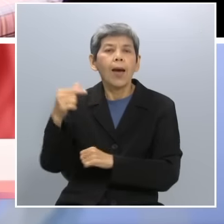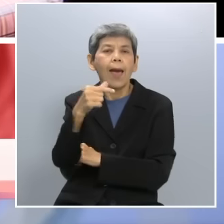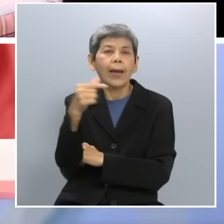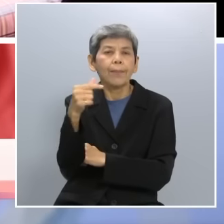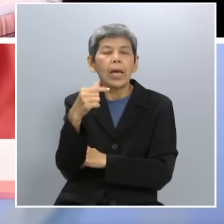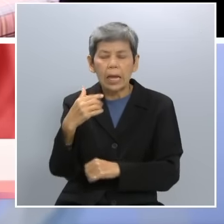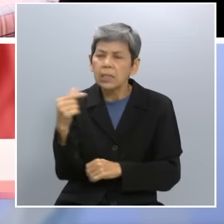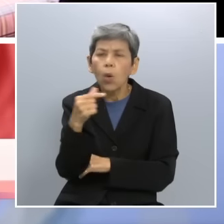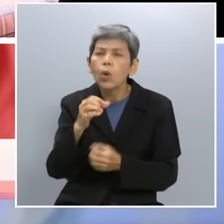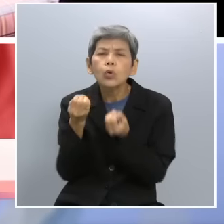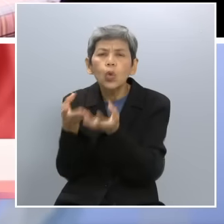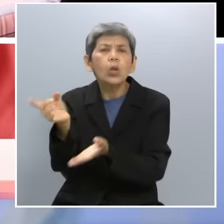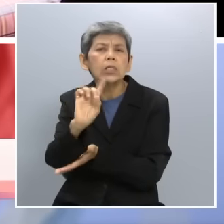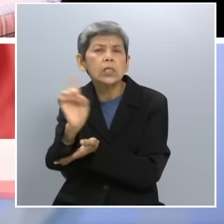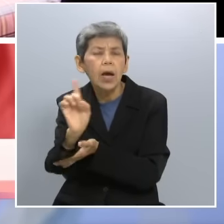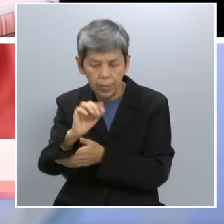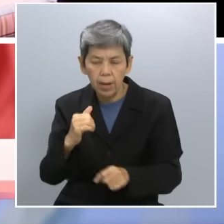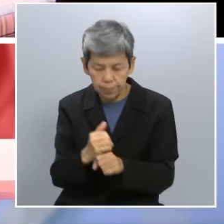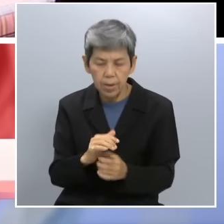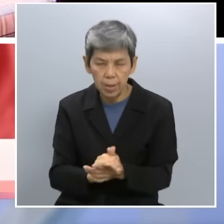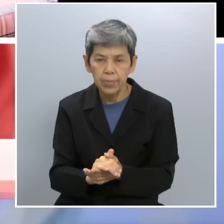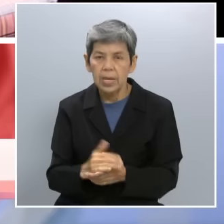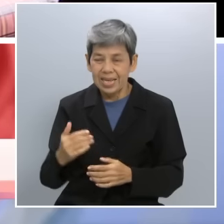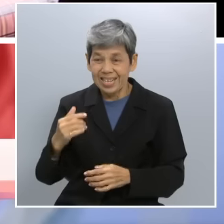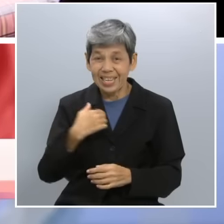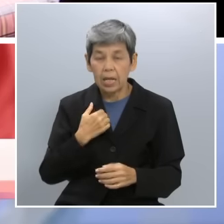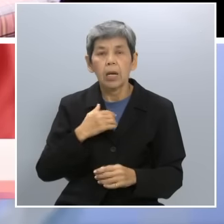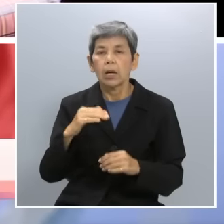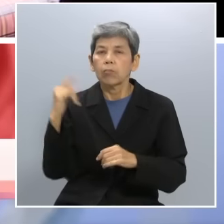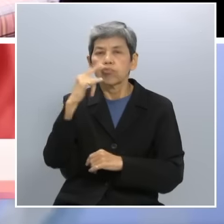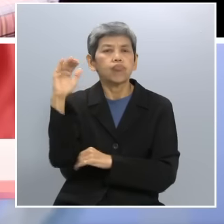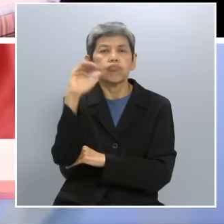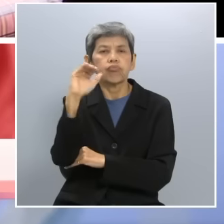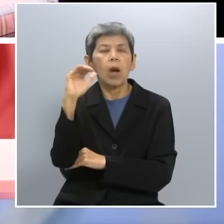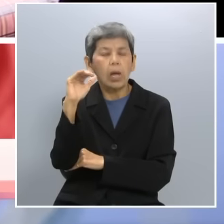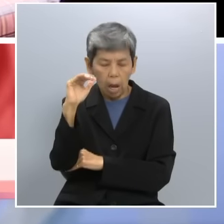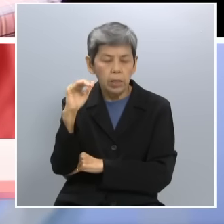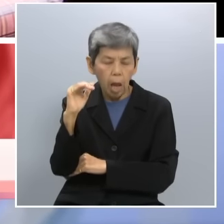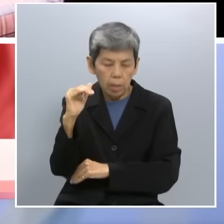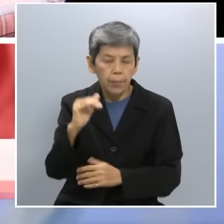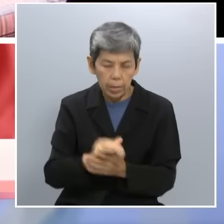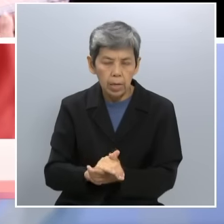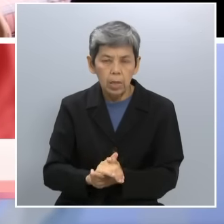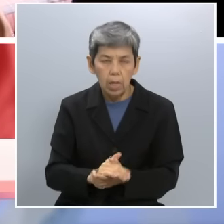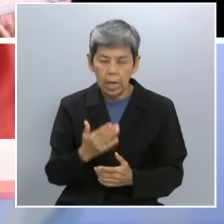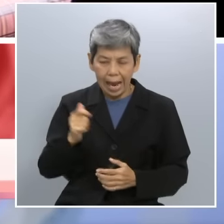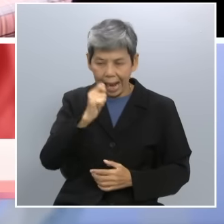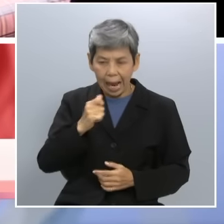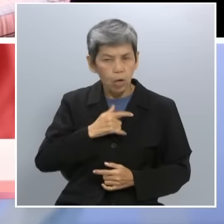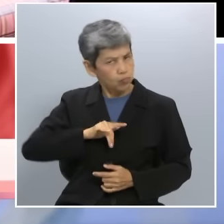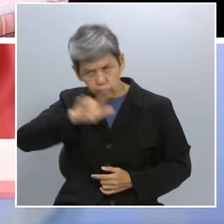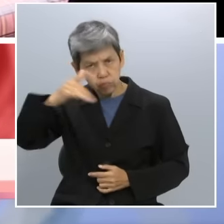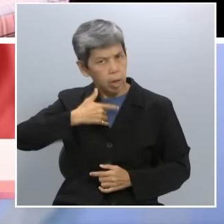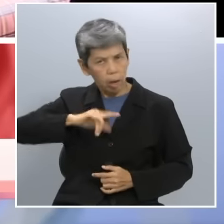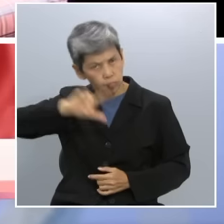หนูก็ถามว่าส่งไปที่ไหนค่ะเก็พิมพ์มาบอกว่าที่สุวรรณภูมิเลยอใช่เดี๋ยวเนี่ยเดี๋ยวอาจะรีบบิน